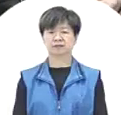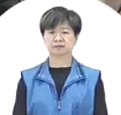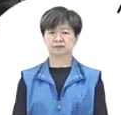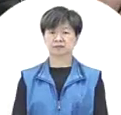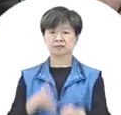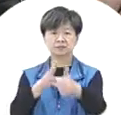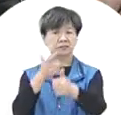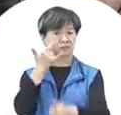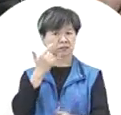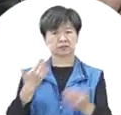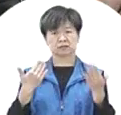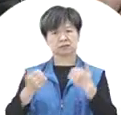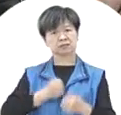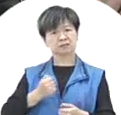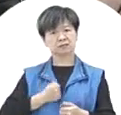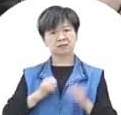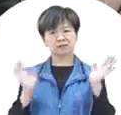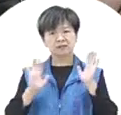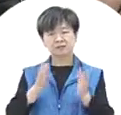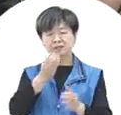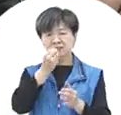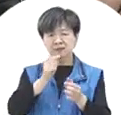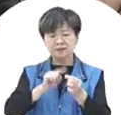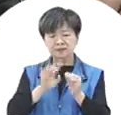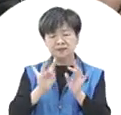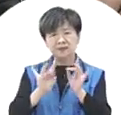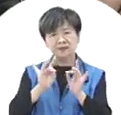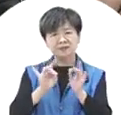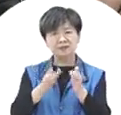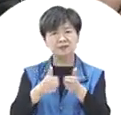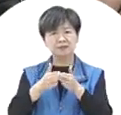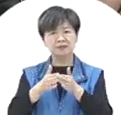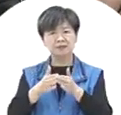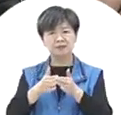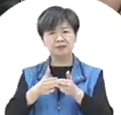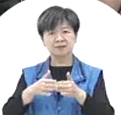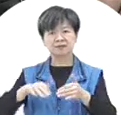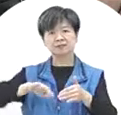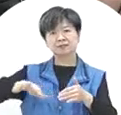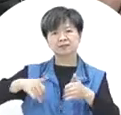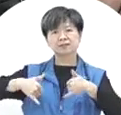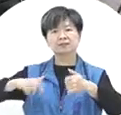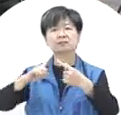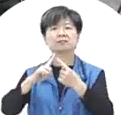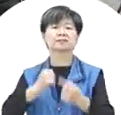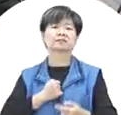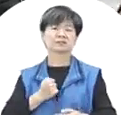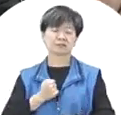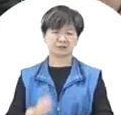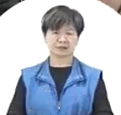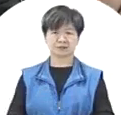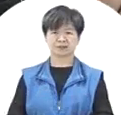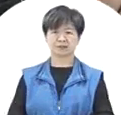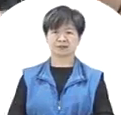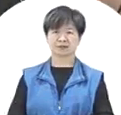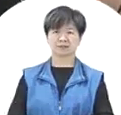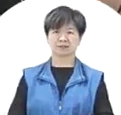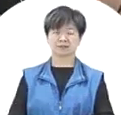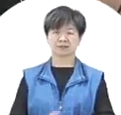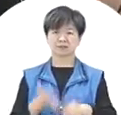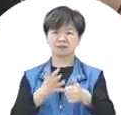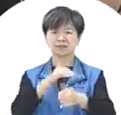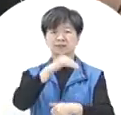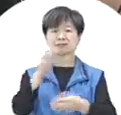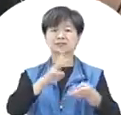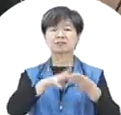不知道？淑君你知不知道？我跟你说路人甲都知道，哎，那个三田摩一，你作为一个